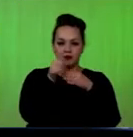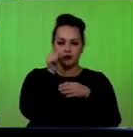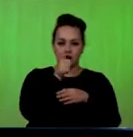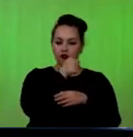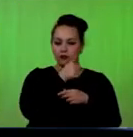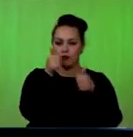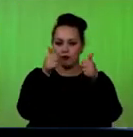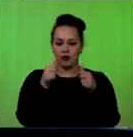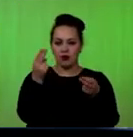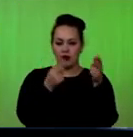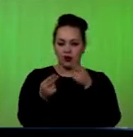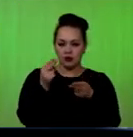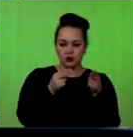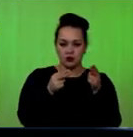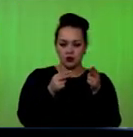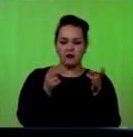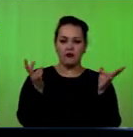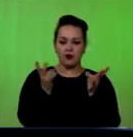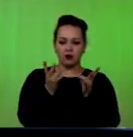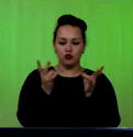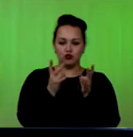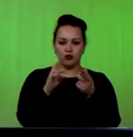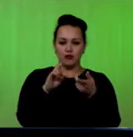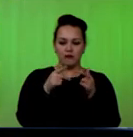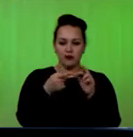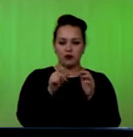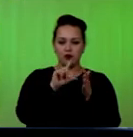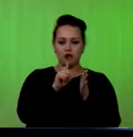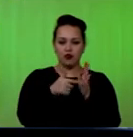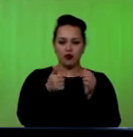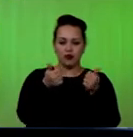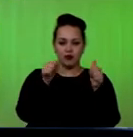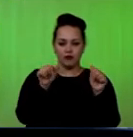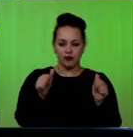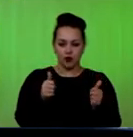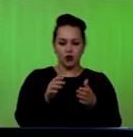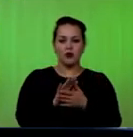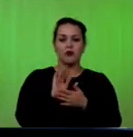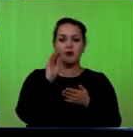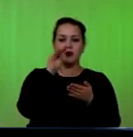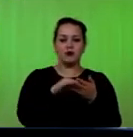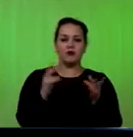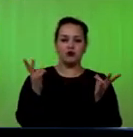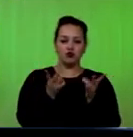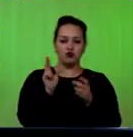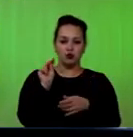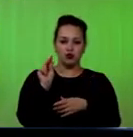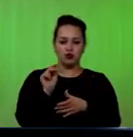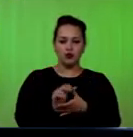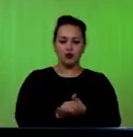картинка вам нужно вместо геометрических фигур поставить нужные цифры